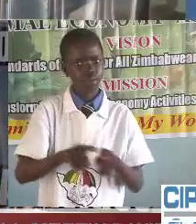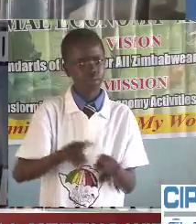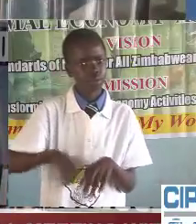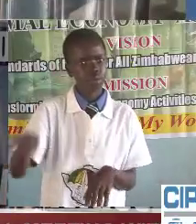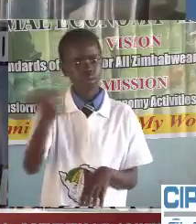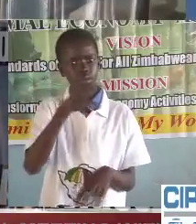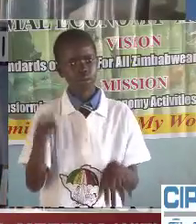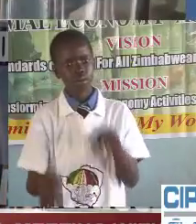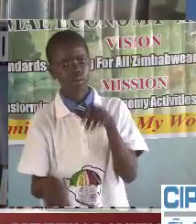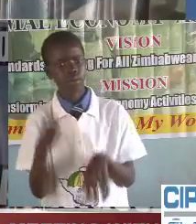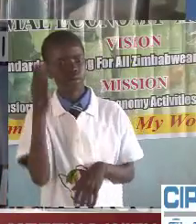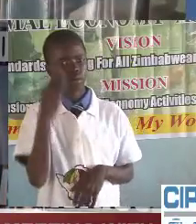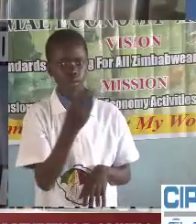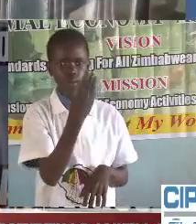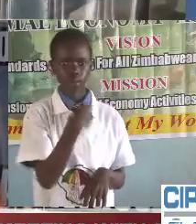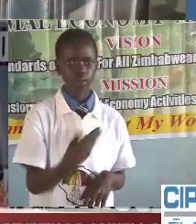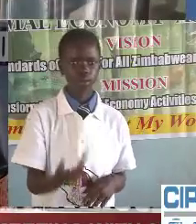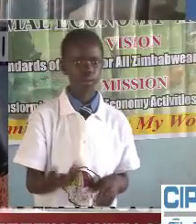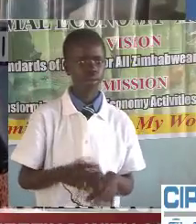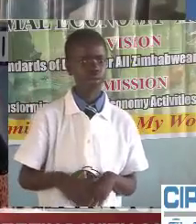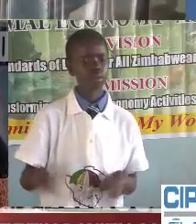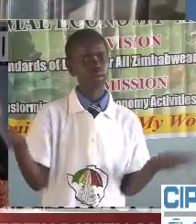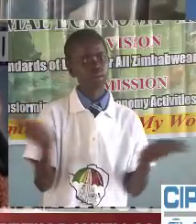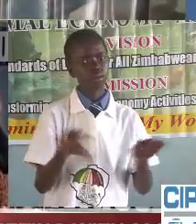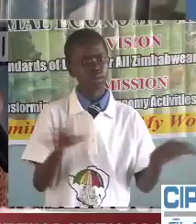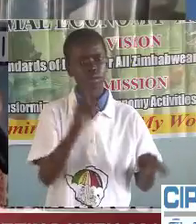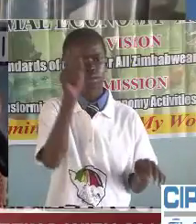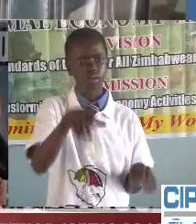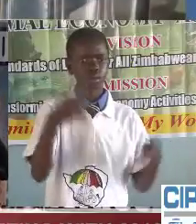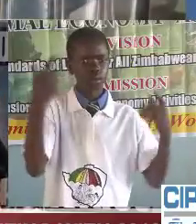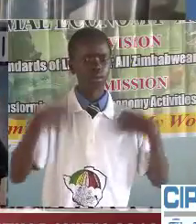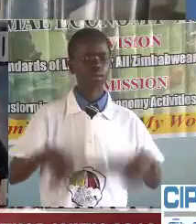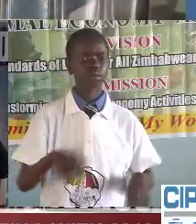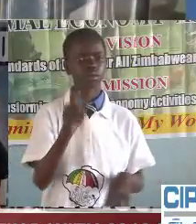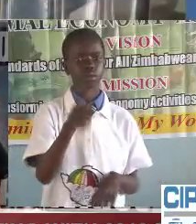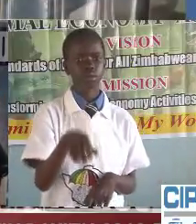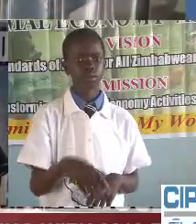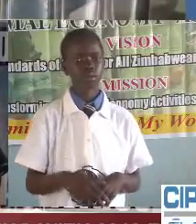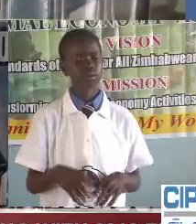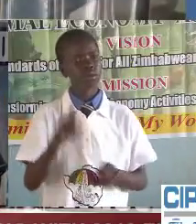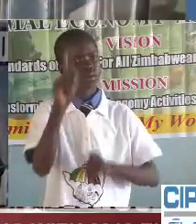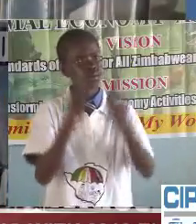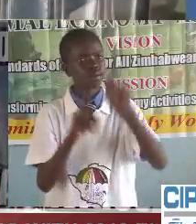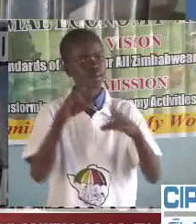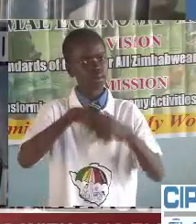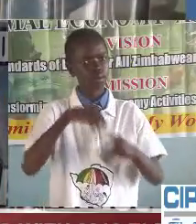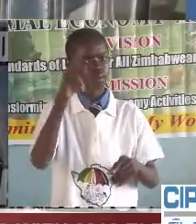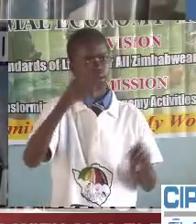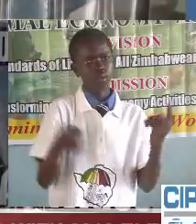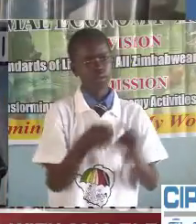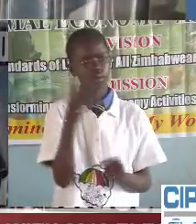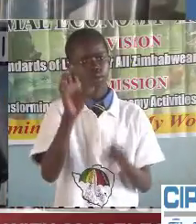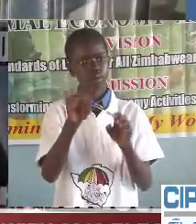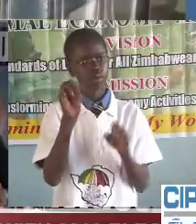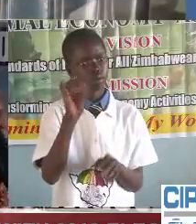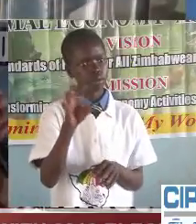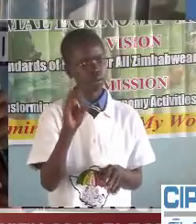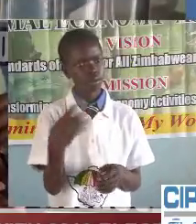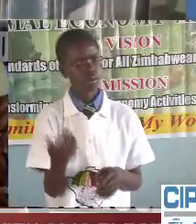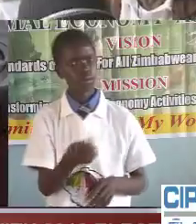sema-informal traders uyezve nevanorarama neurema, mapolicies avo maererano nezvatinosangana nazvo zvavanenge vachida